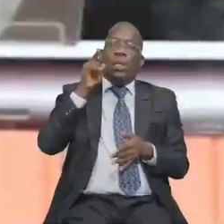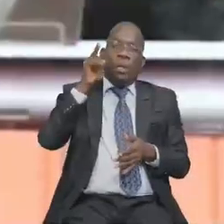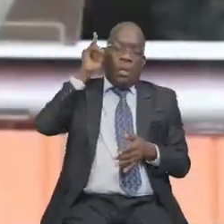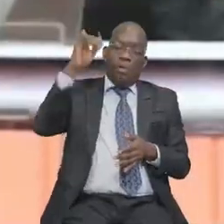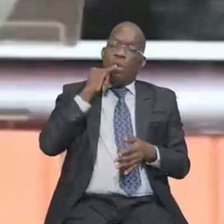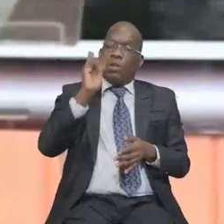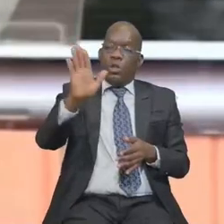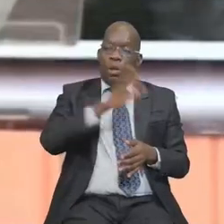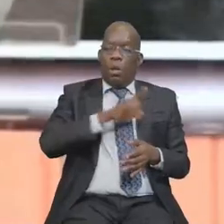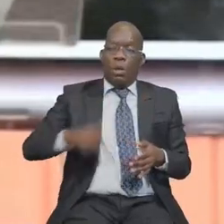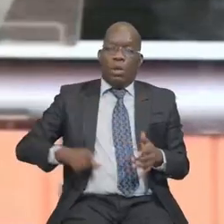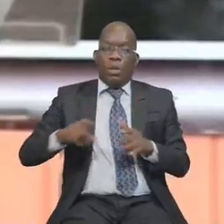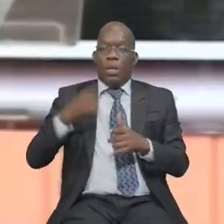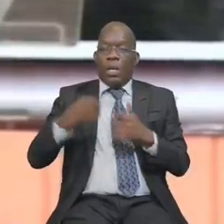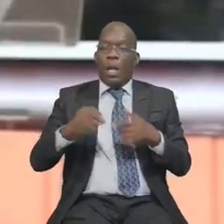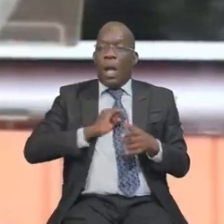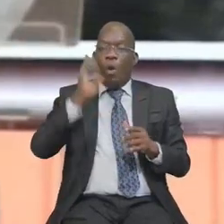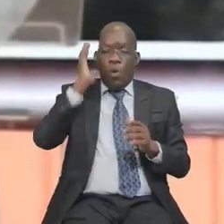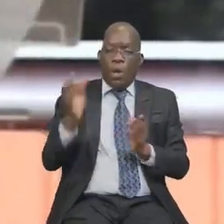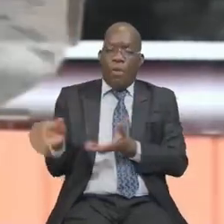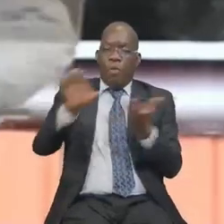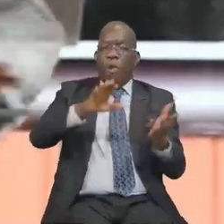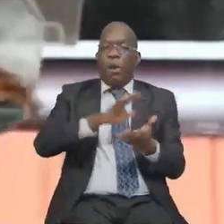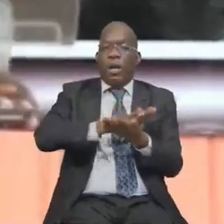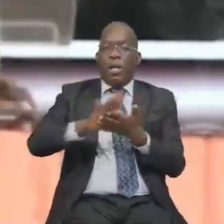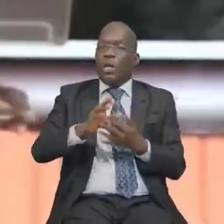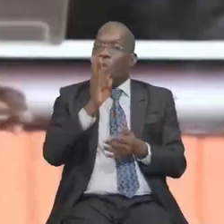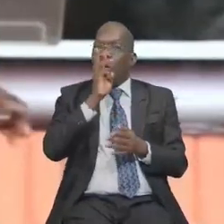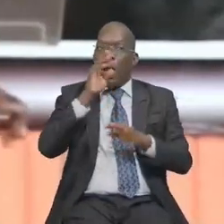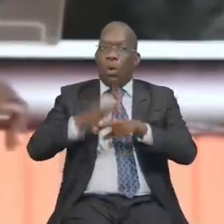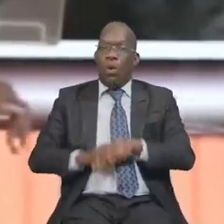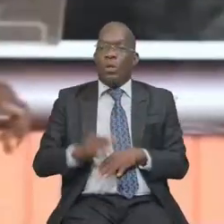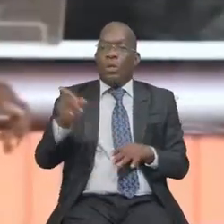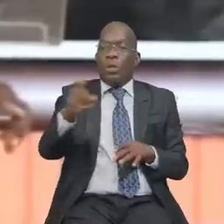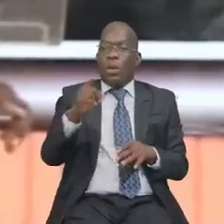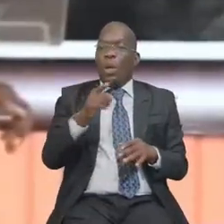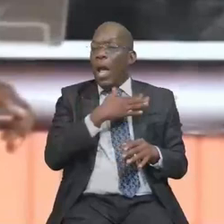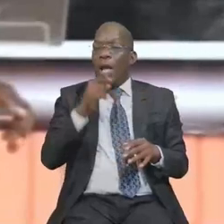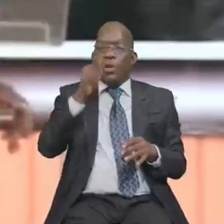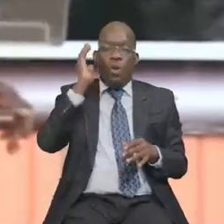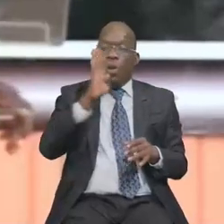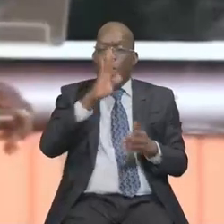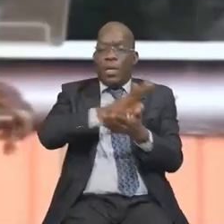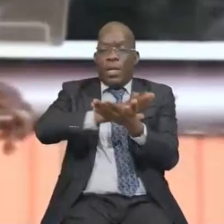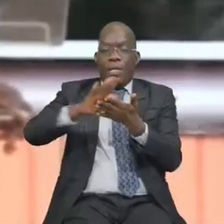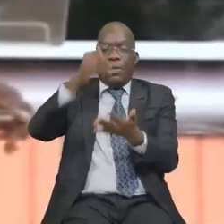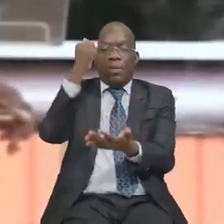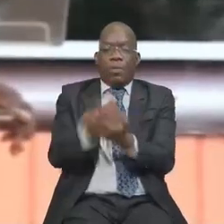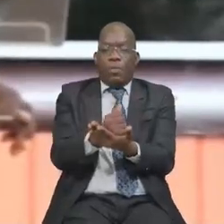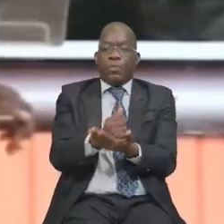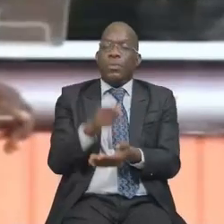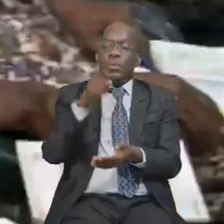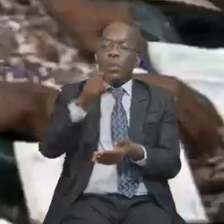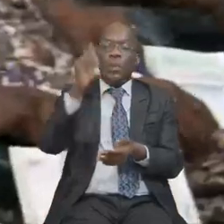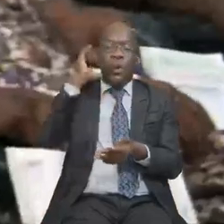Je répandrai sur vous une eau pure et vous serez purifiés. Vous serez